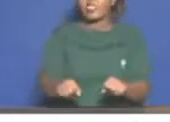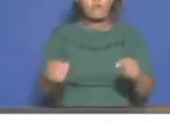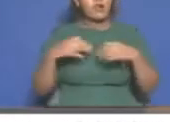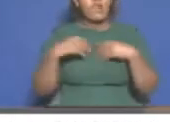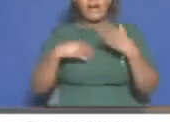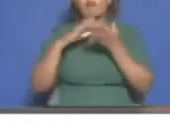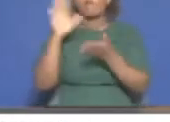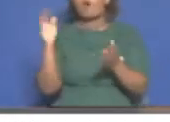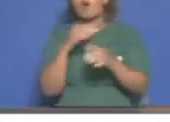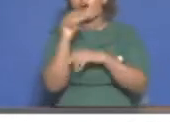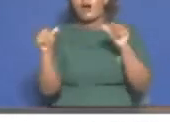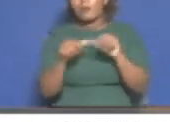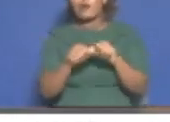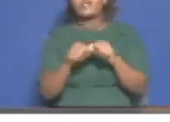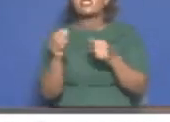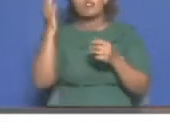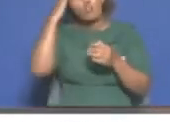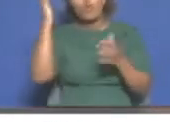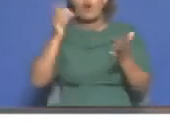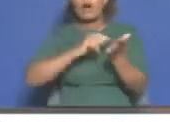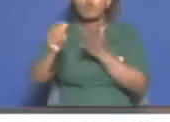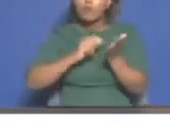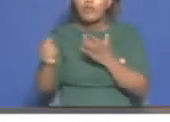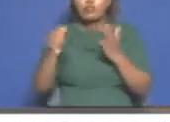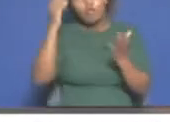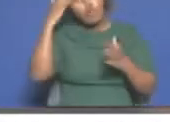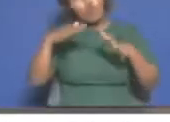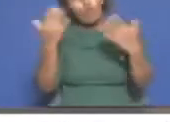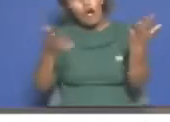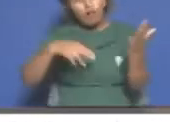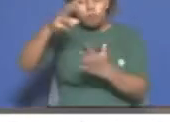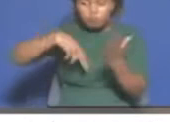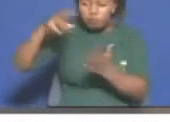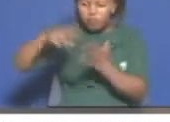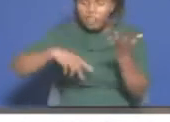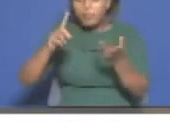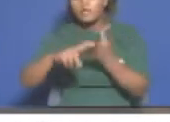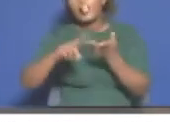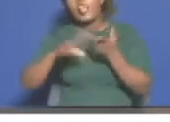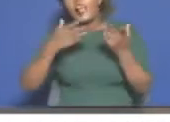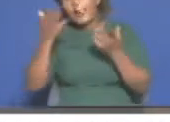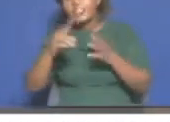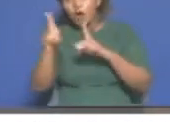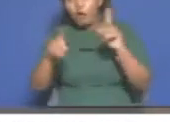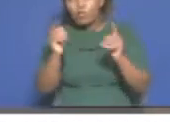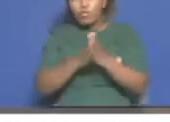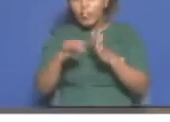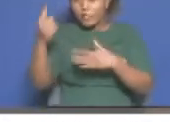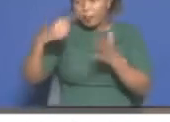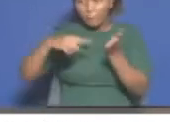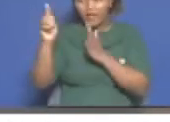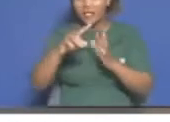theoretical. Tunajua kuandika, tunajua kusoma, tunajua kujibu maswali, tunajua kupita mtihani. Lakini